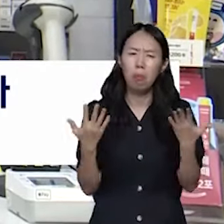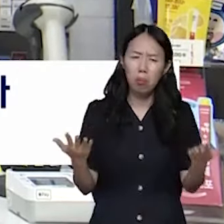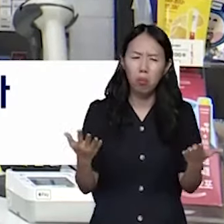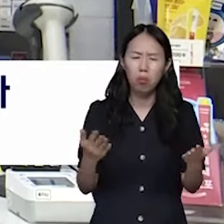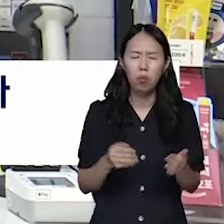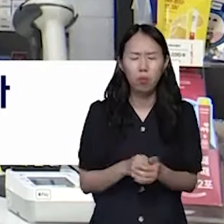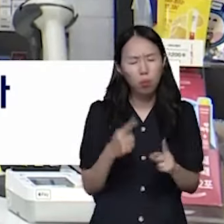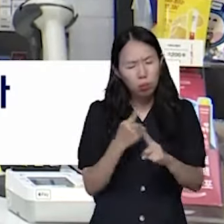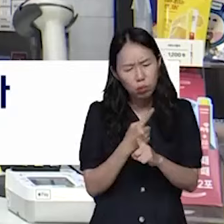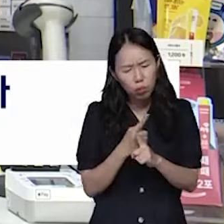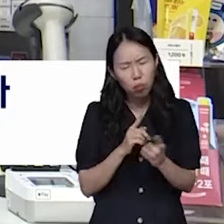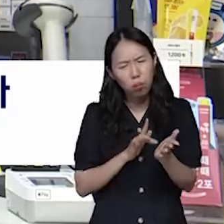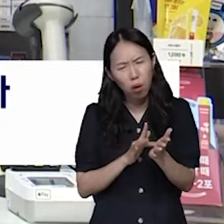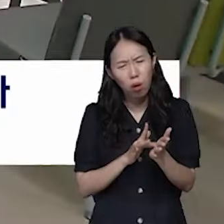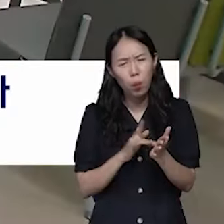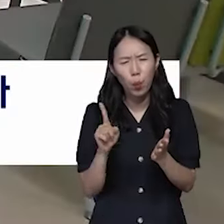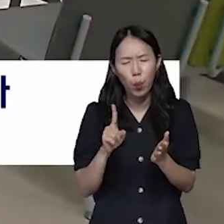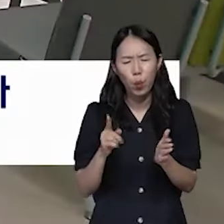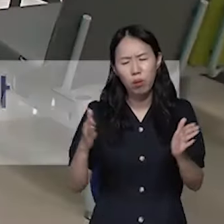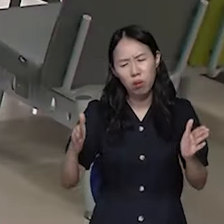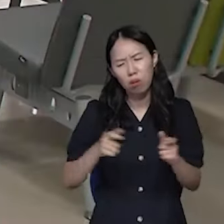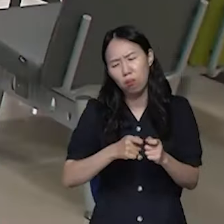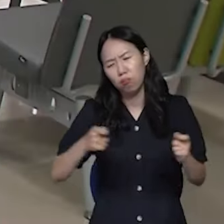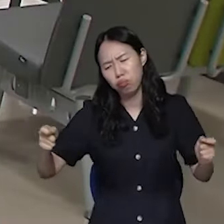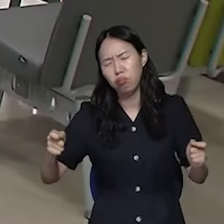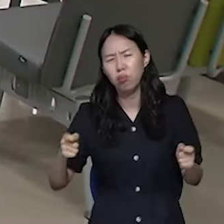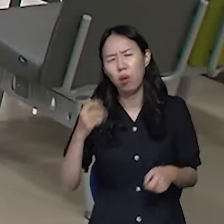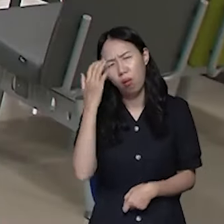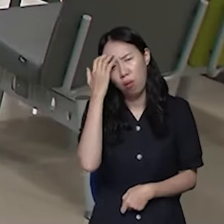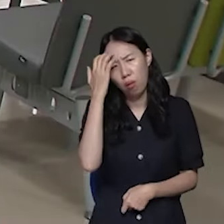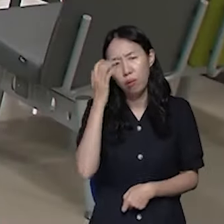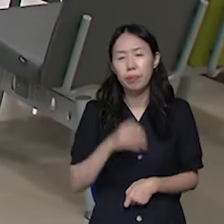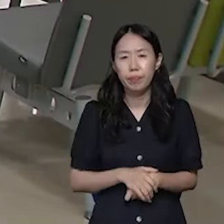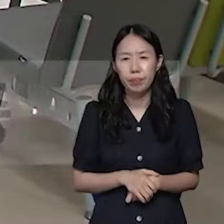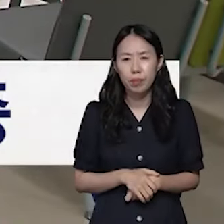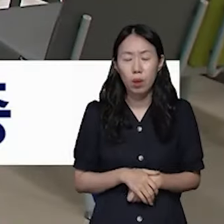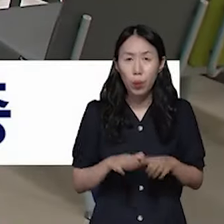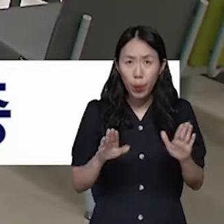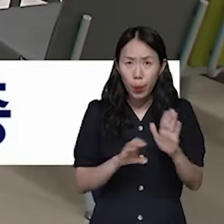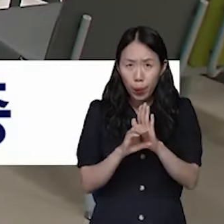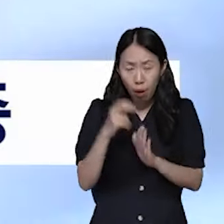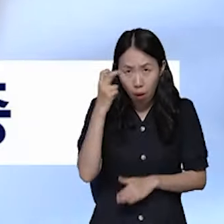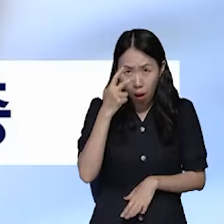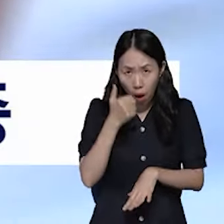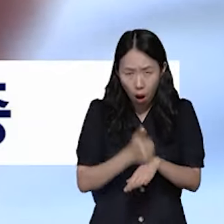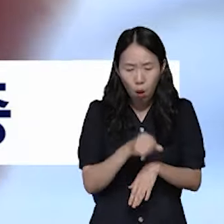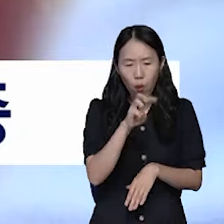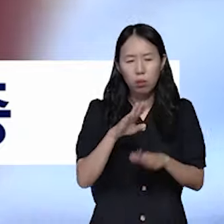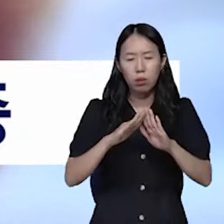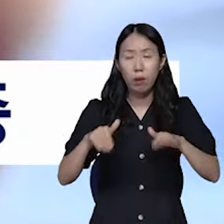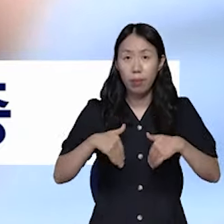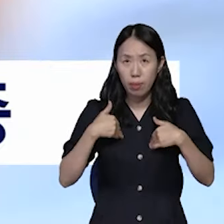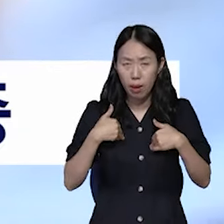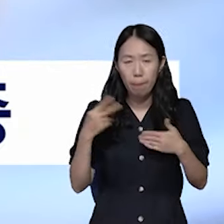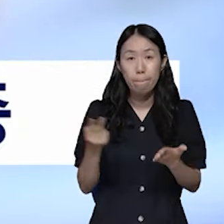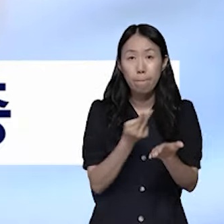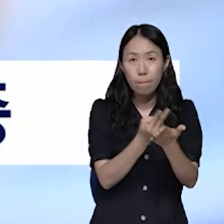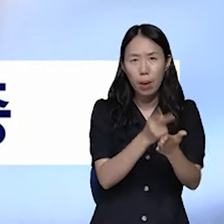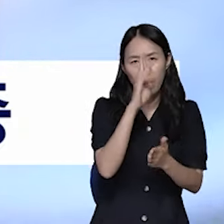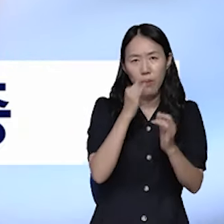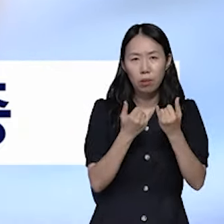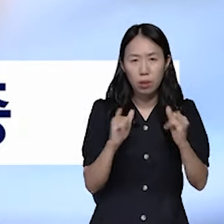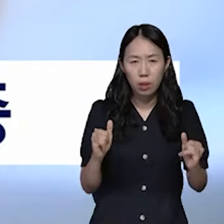하니까 조금 불편할 것 같아요. 코로나19 표본 감시 결과 광주 전남 입원 환자는 7월 첫째